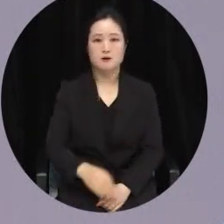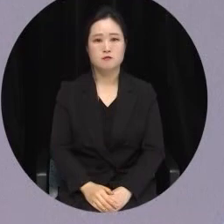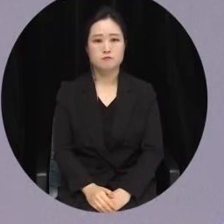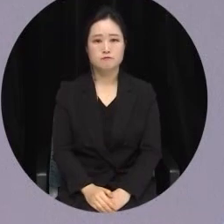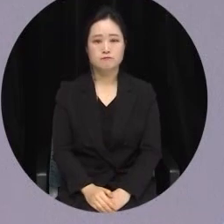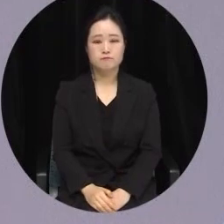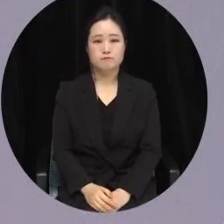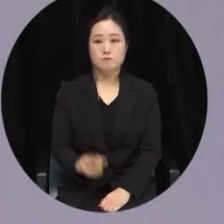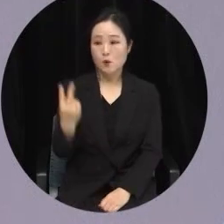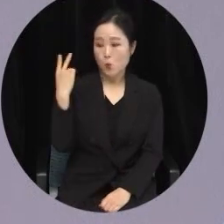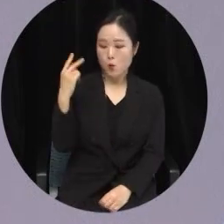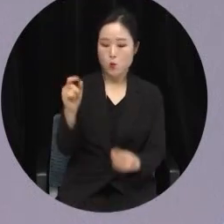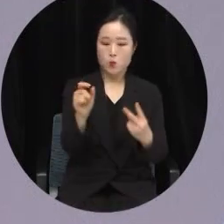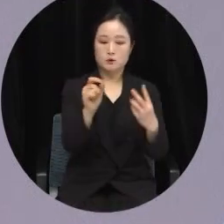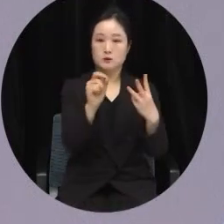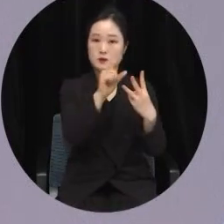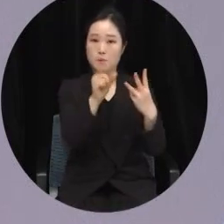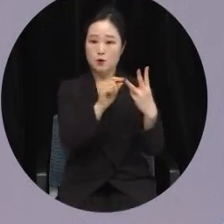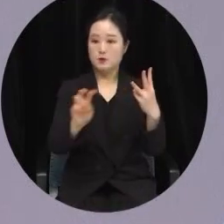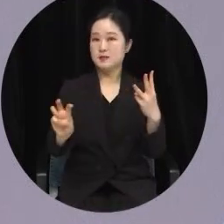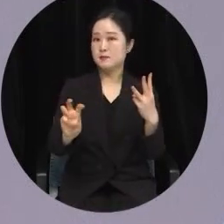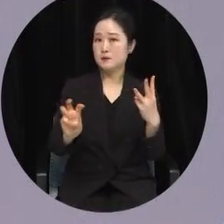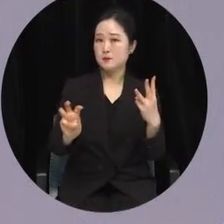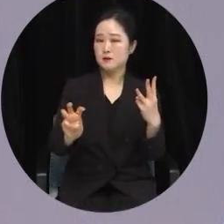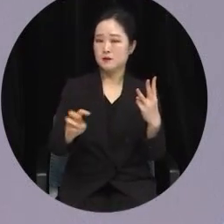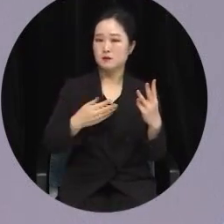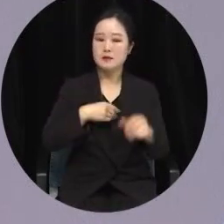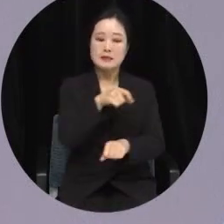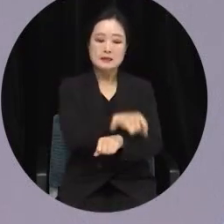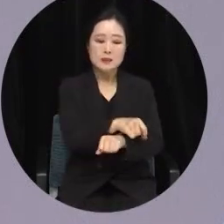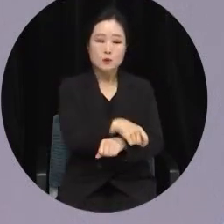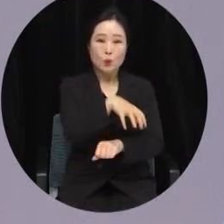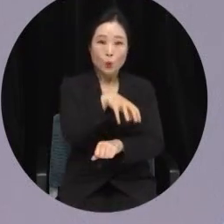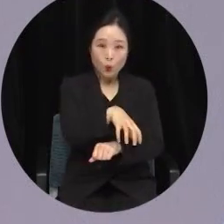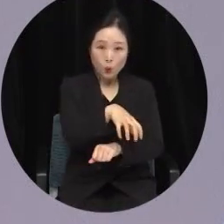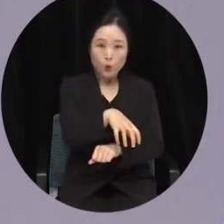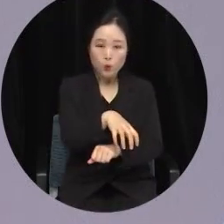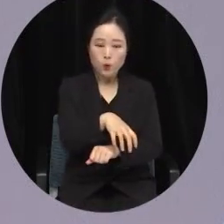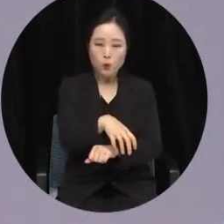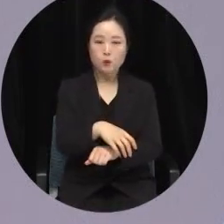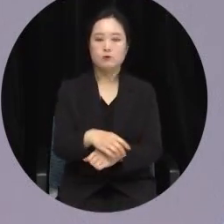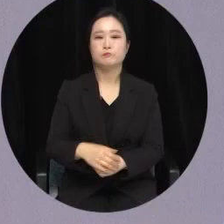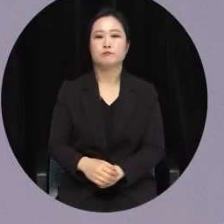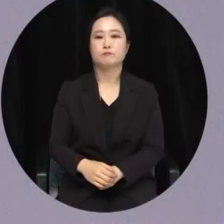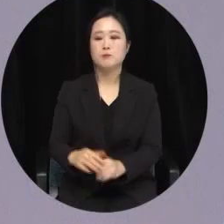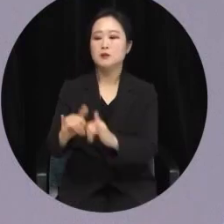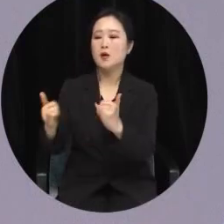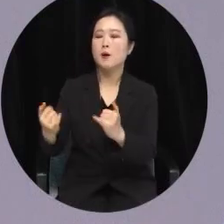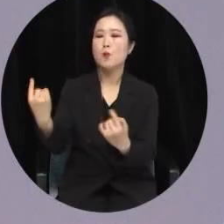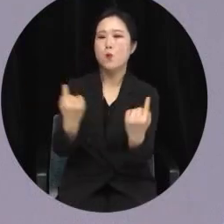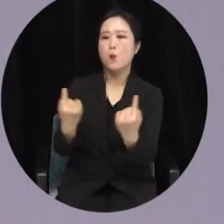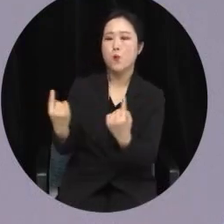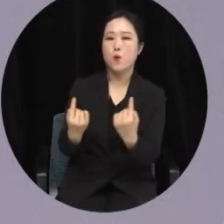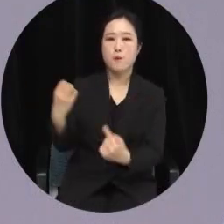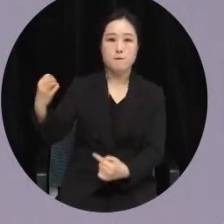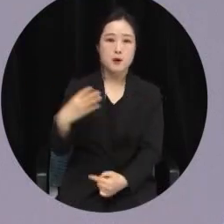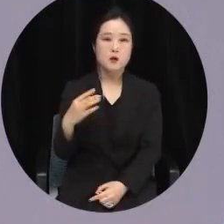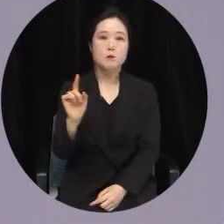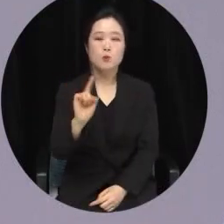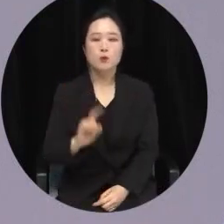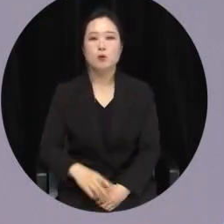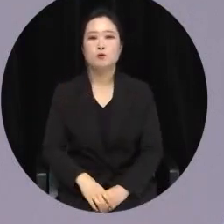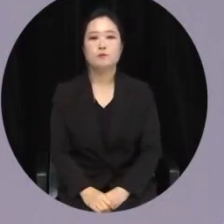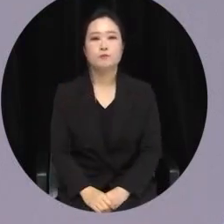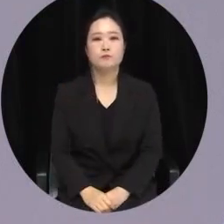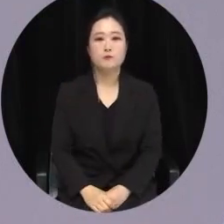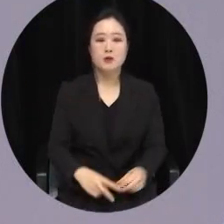30일 저희 이 사무실 앞에 지원 유세를 오셔서 이렇게 또 말씀하셨습니다. 여의도의 고도